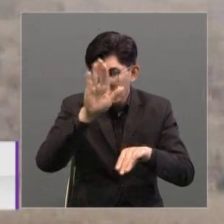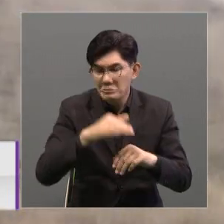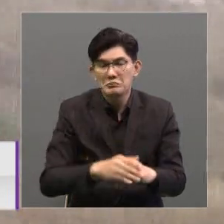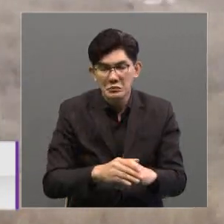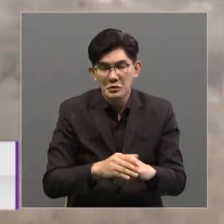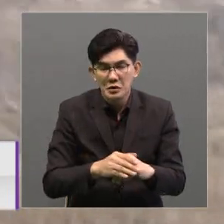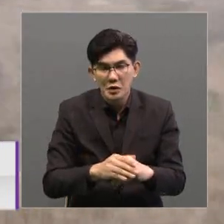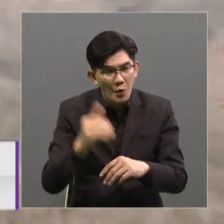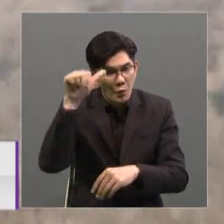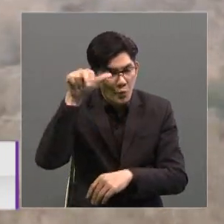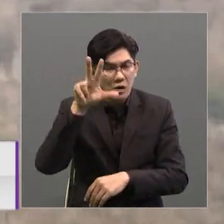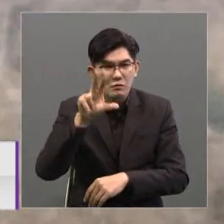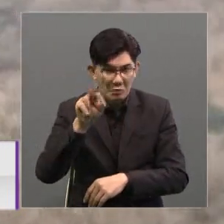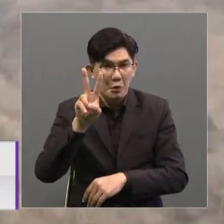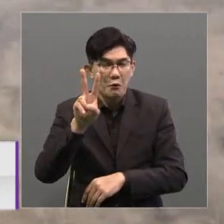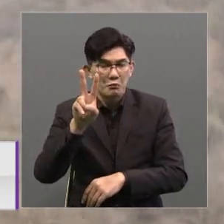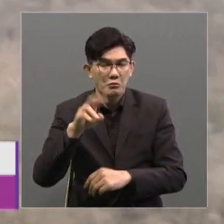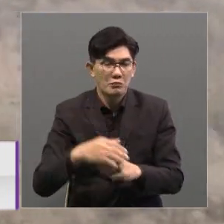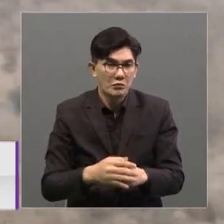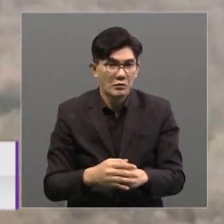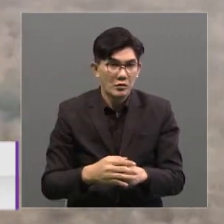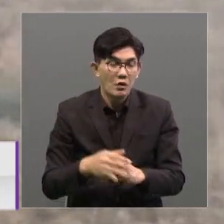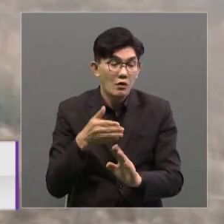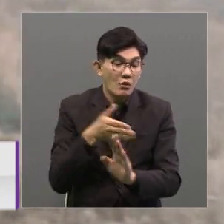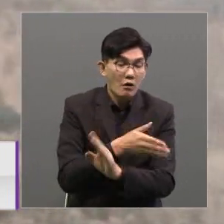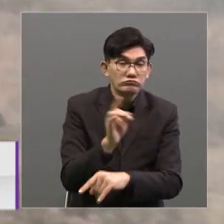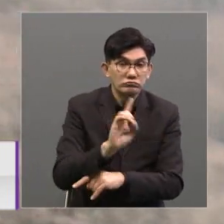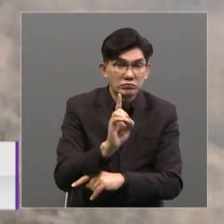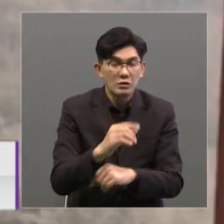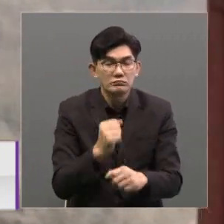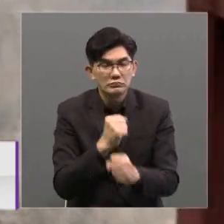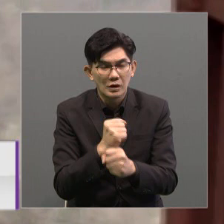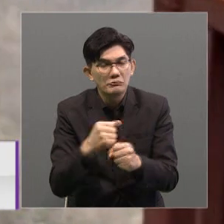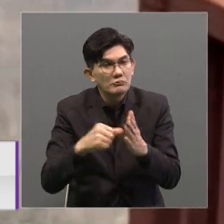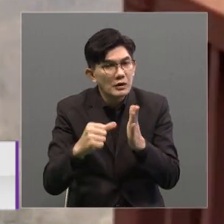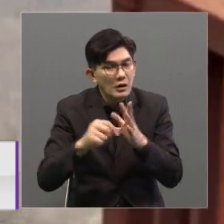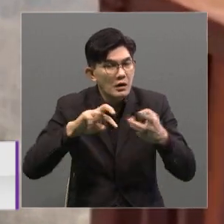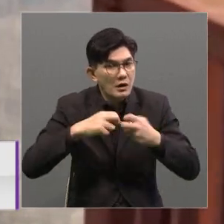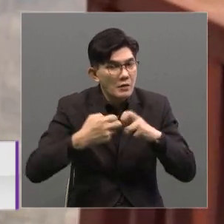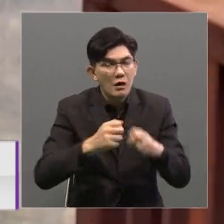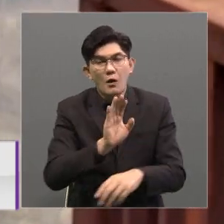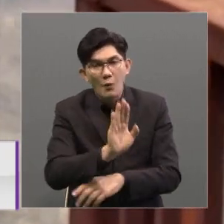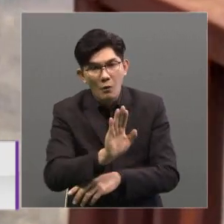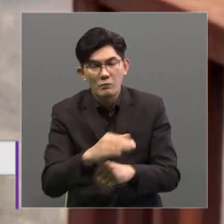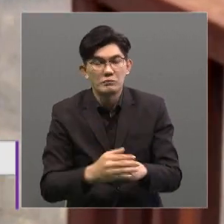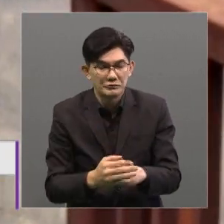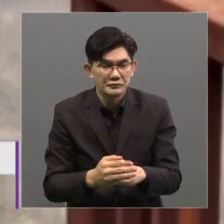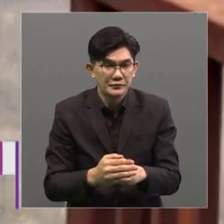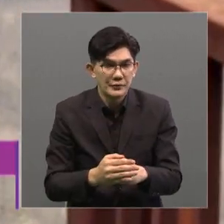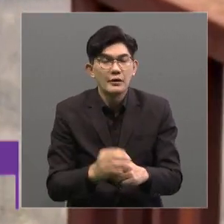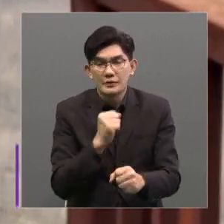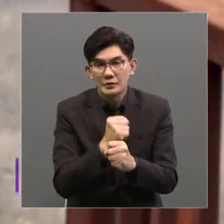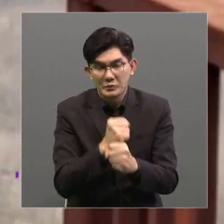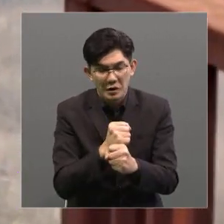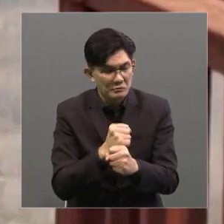ถึง32วันด้วยกันแล้วที่ผ่านมาจังหวัดแพร่ก็ดำเนินการแก้ไขปัญหาในพื้นที่มีการยกระดับการด